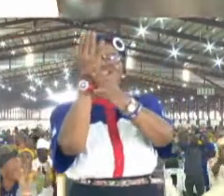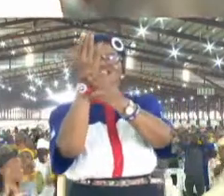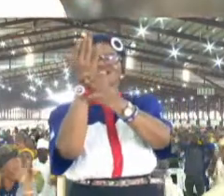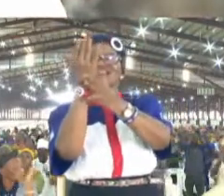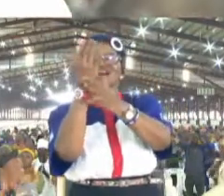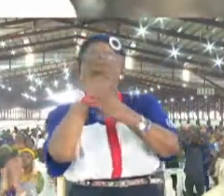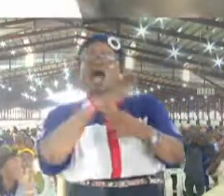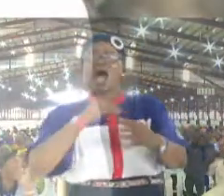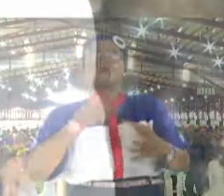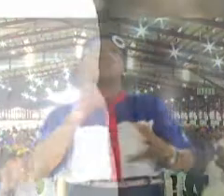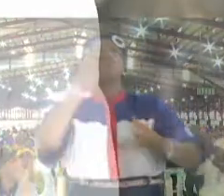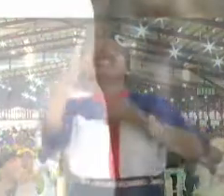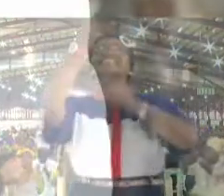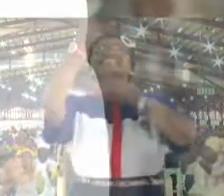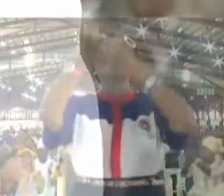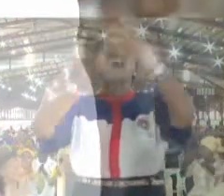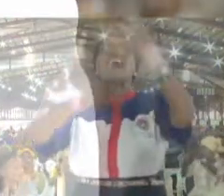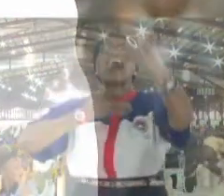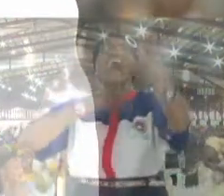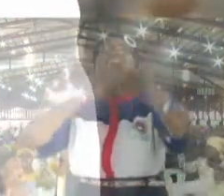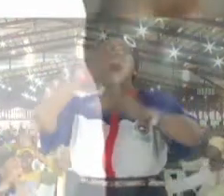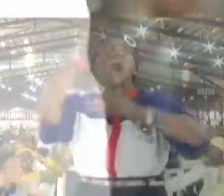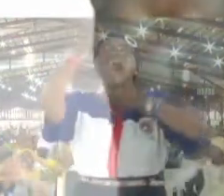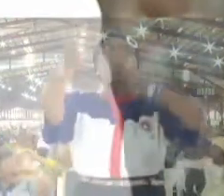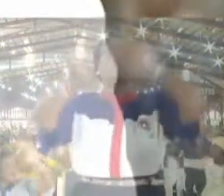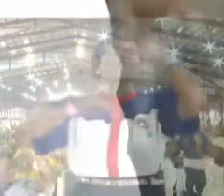and shout unto God with the loud voice of